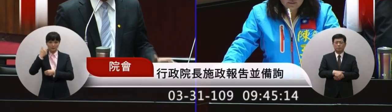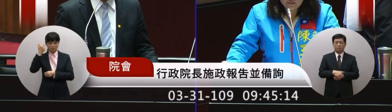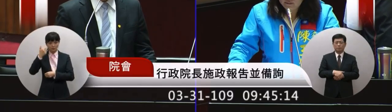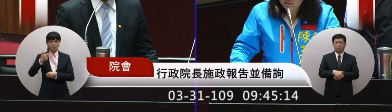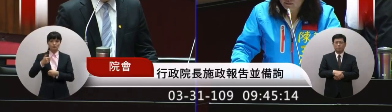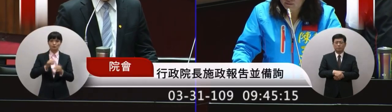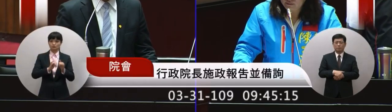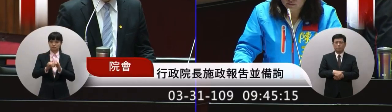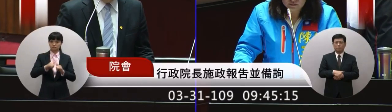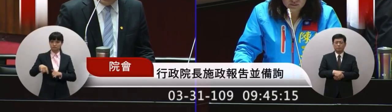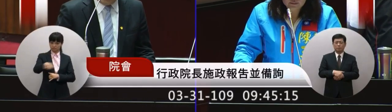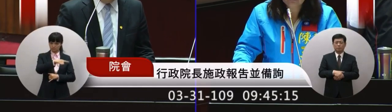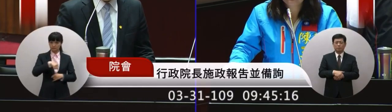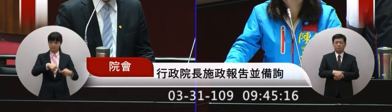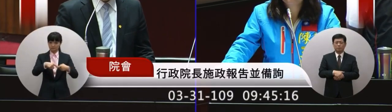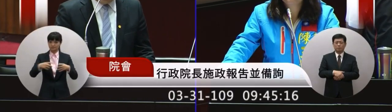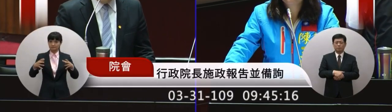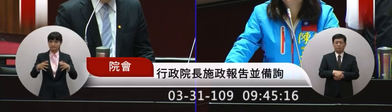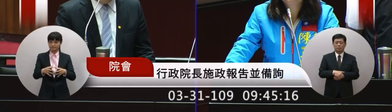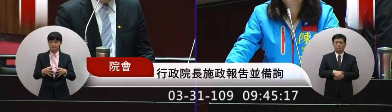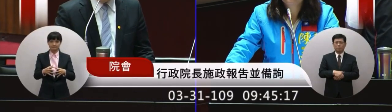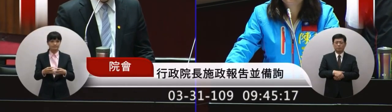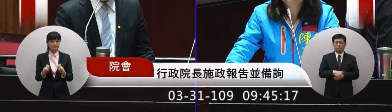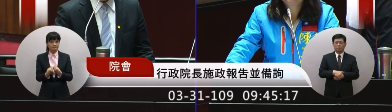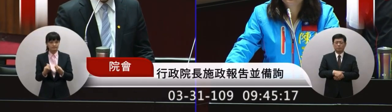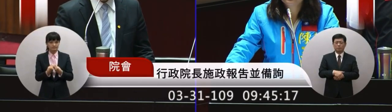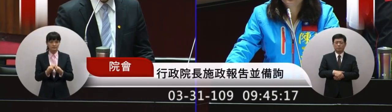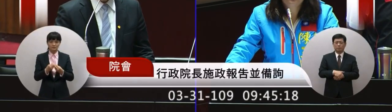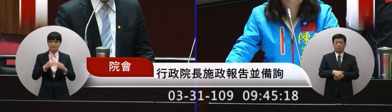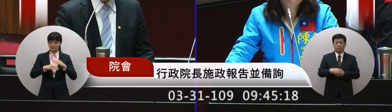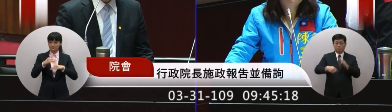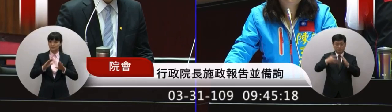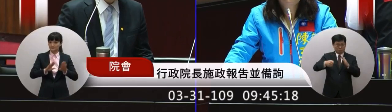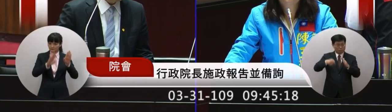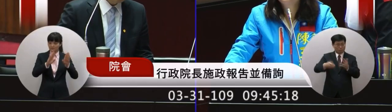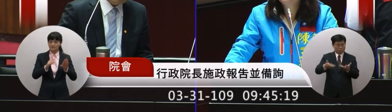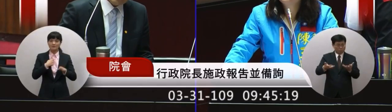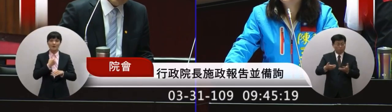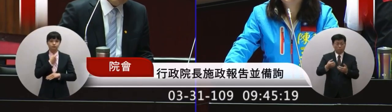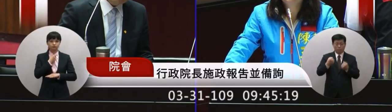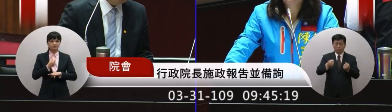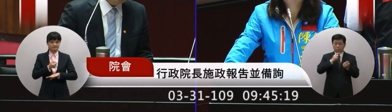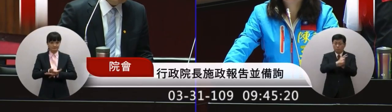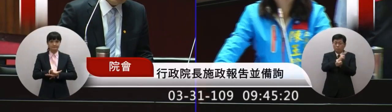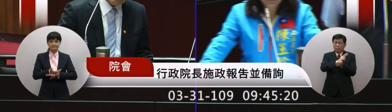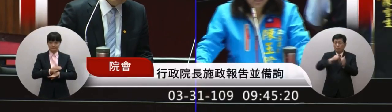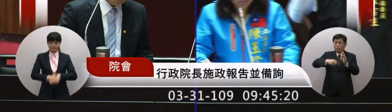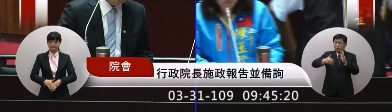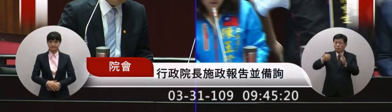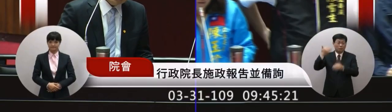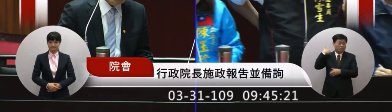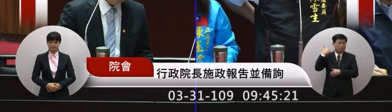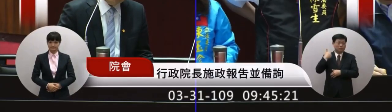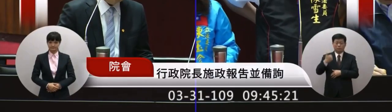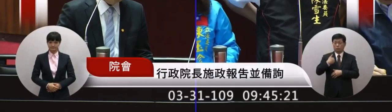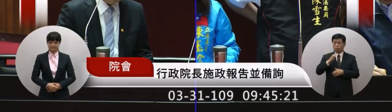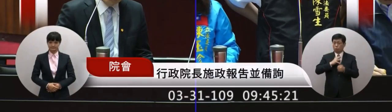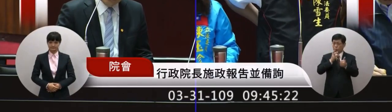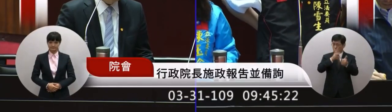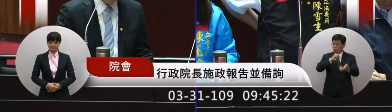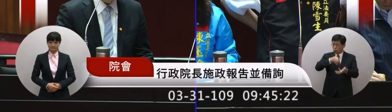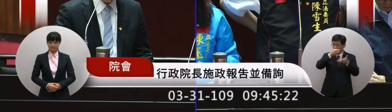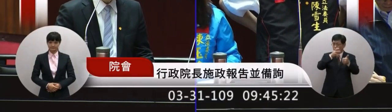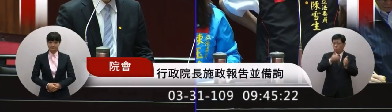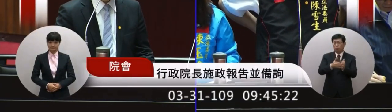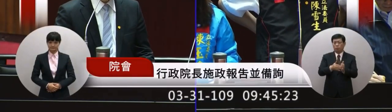体的。怎么样来做比较好？这是应该来做的。 院长，这件事情啊，在林前院长的时候，本席曾经提出